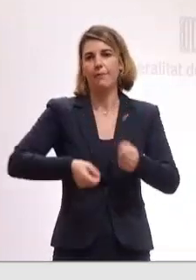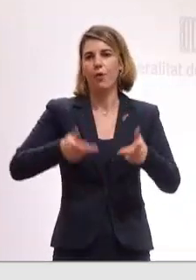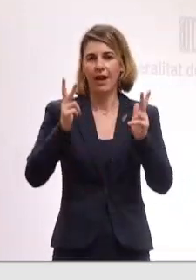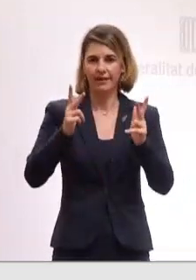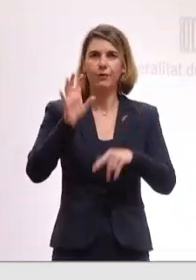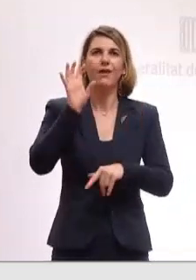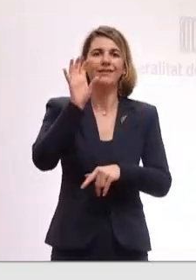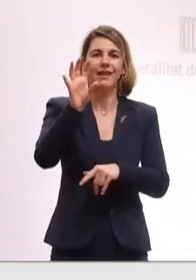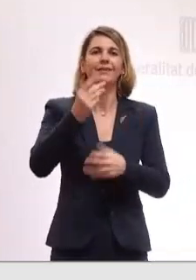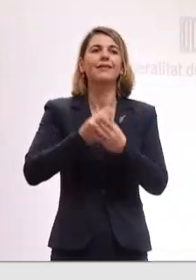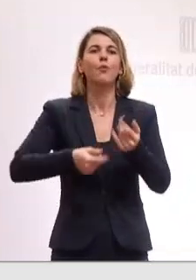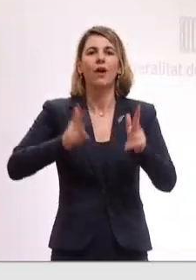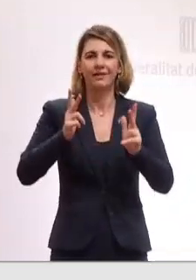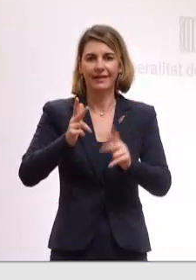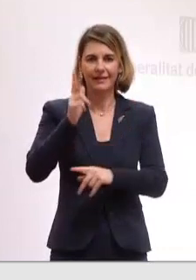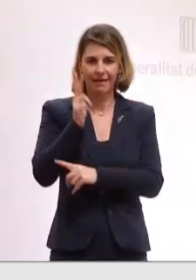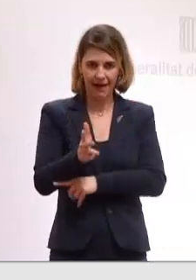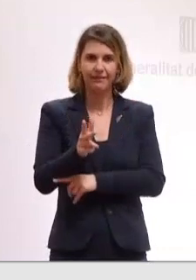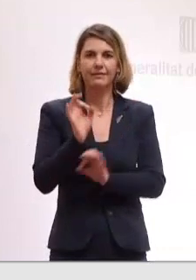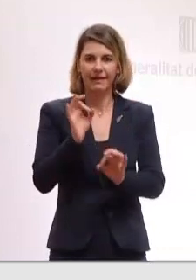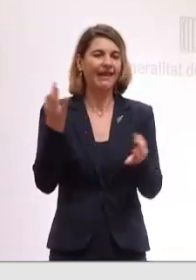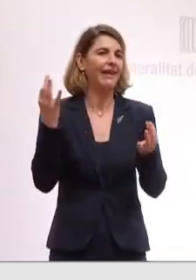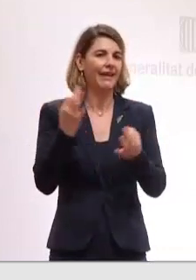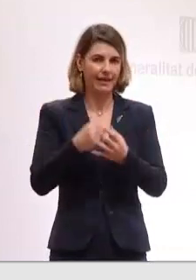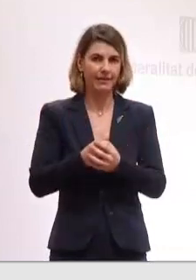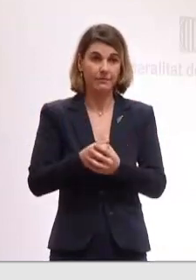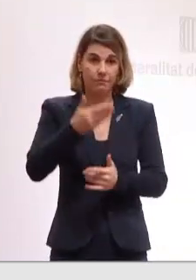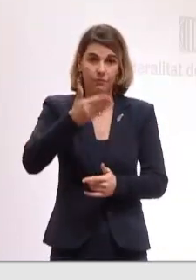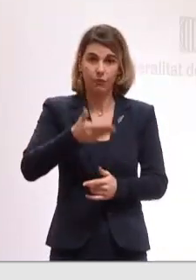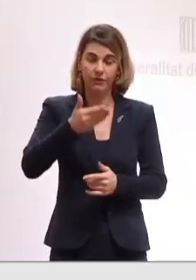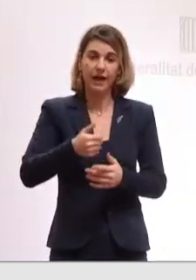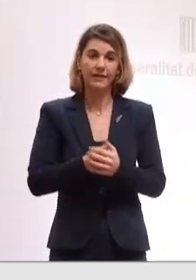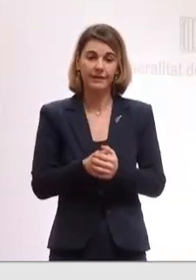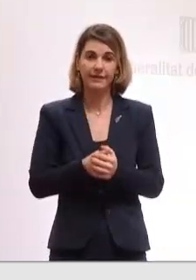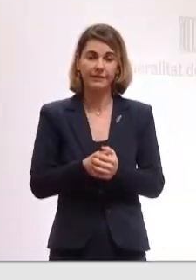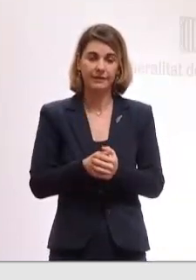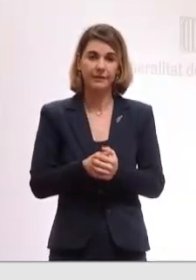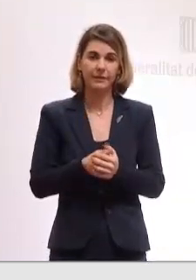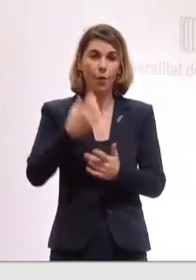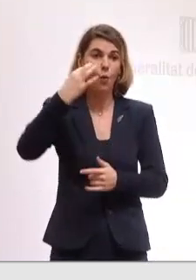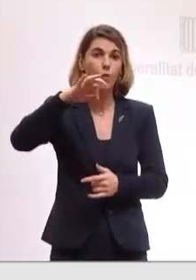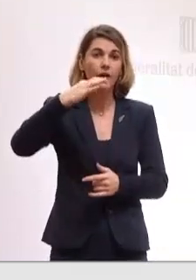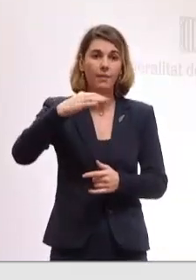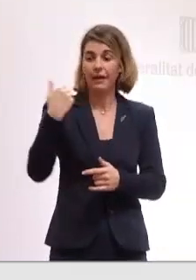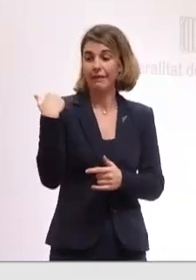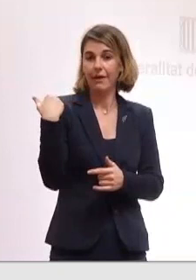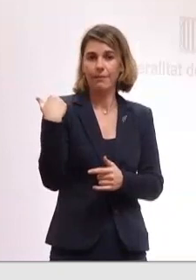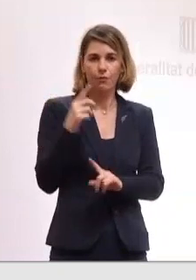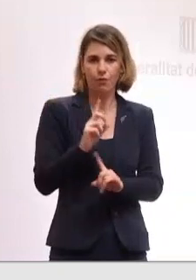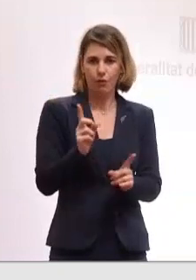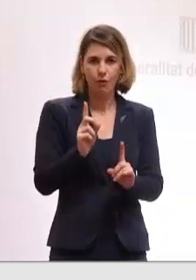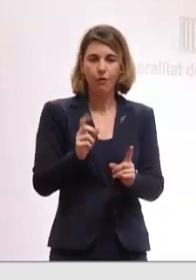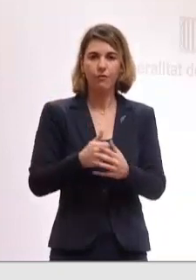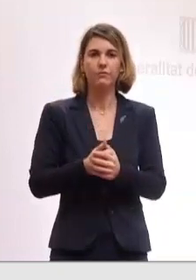estat democràtic de dret. I la seva importància no és únicament recent, no